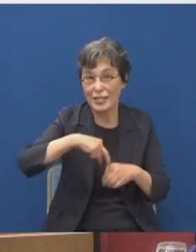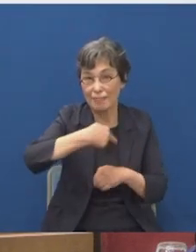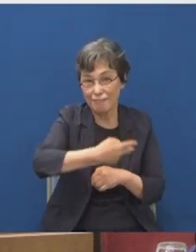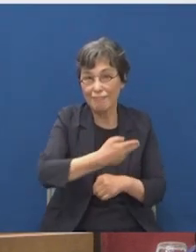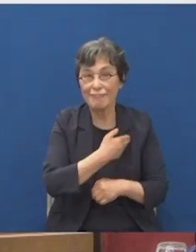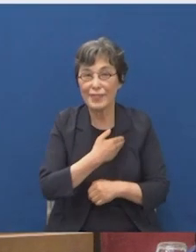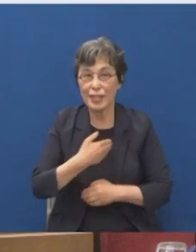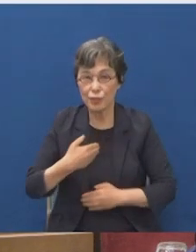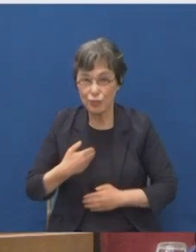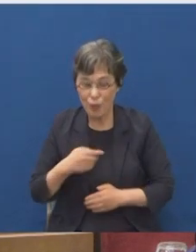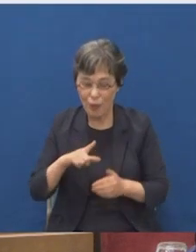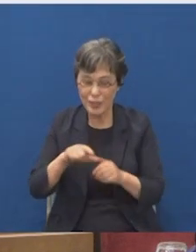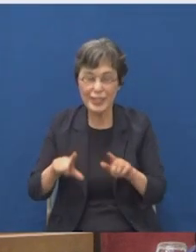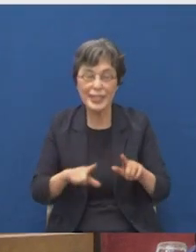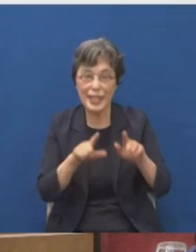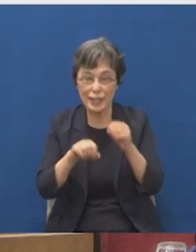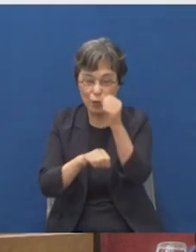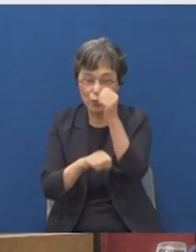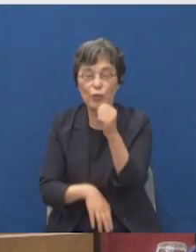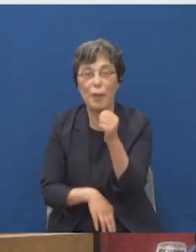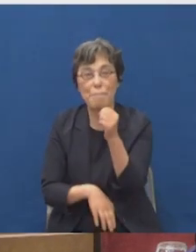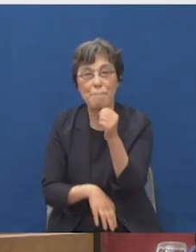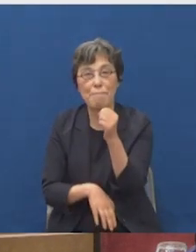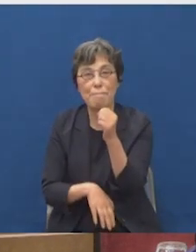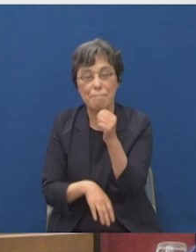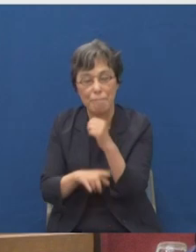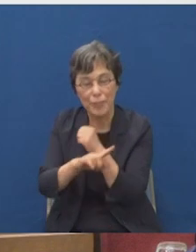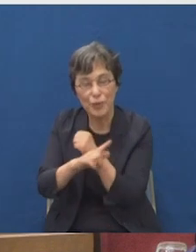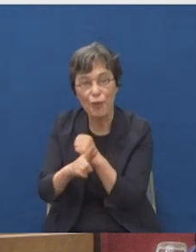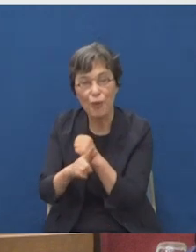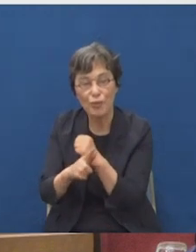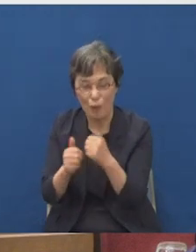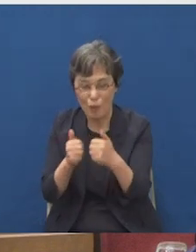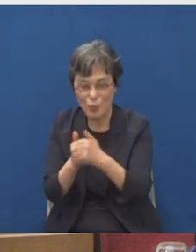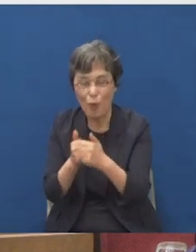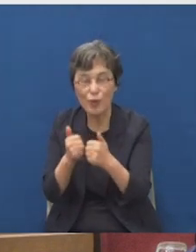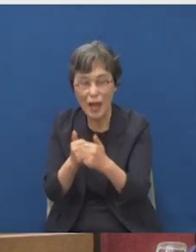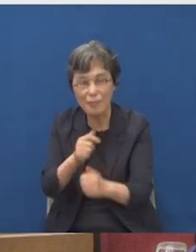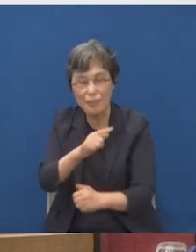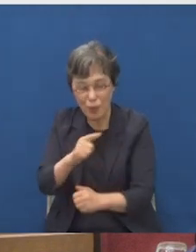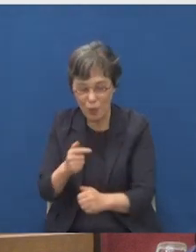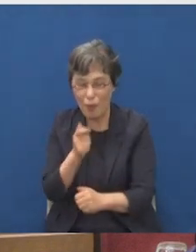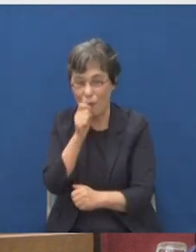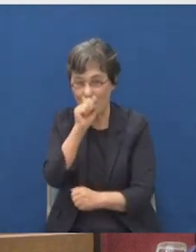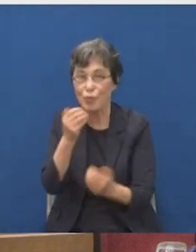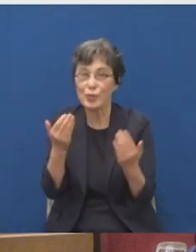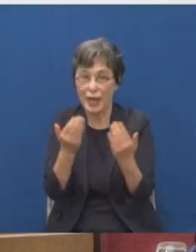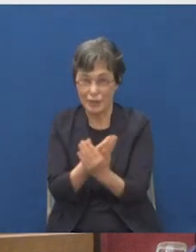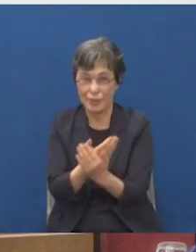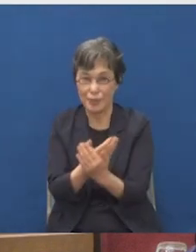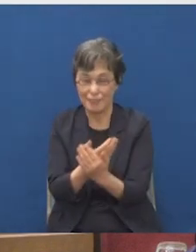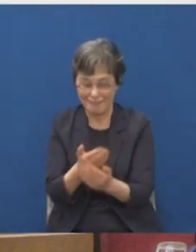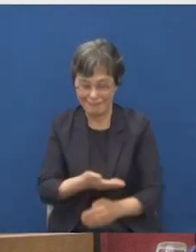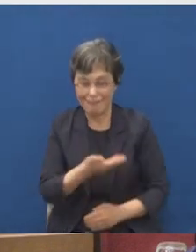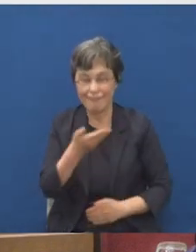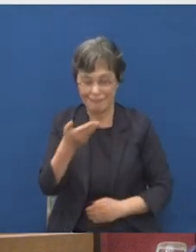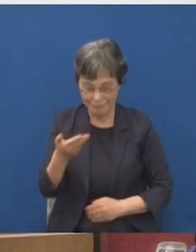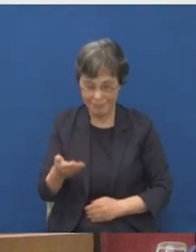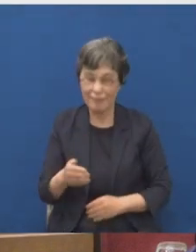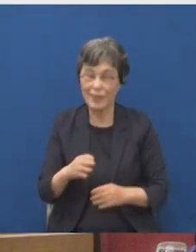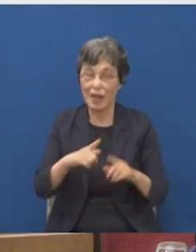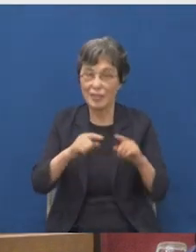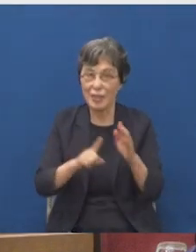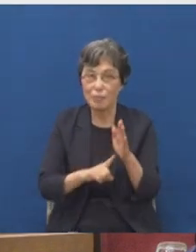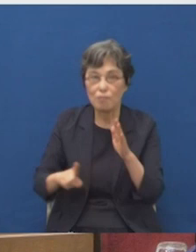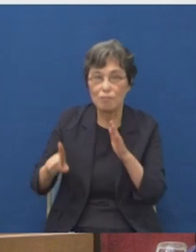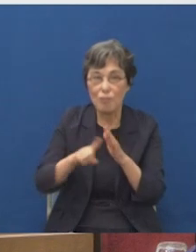よう、地域生活拠点等の相談機能等を充実してまいります。続きまして、全国に先